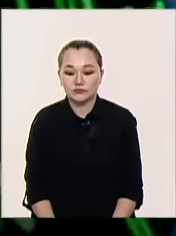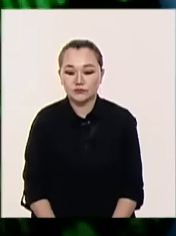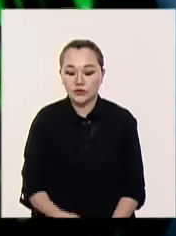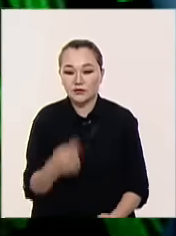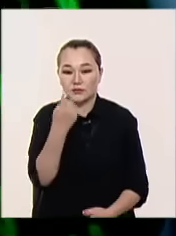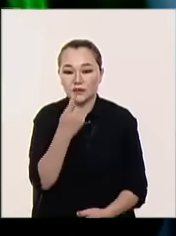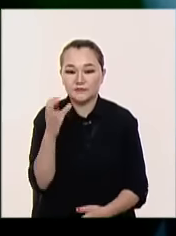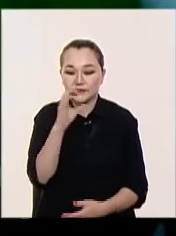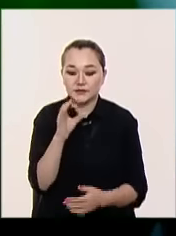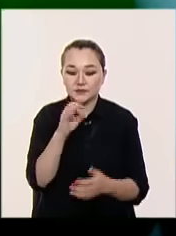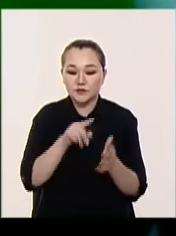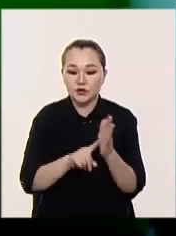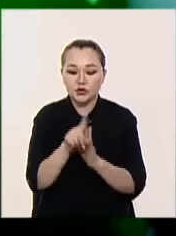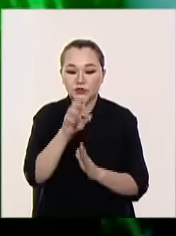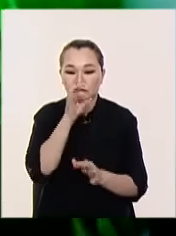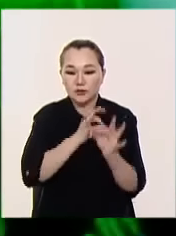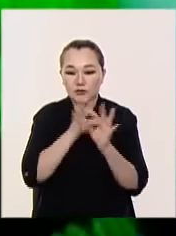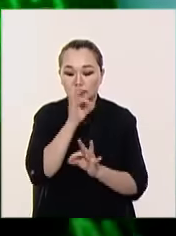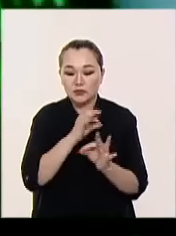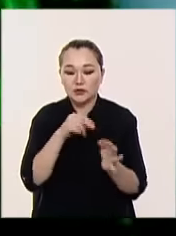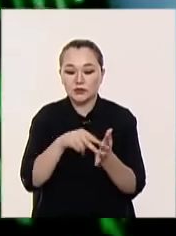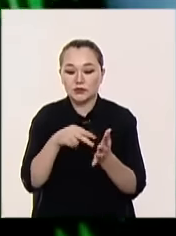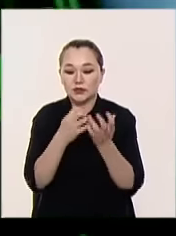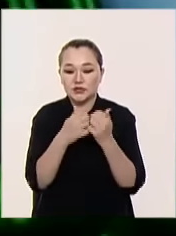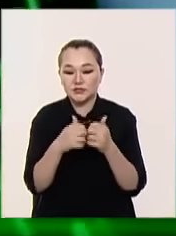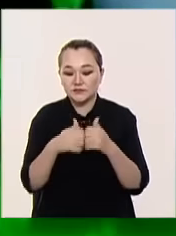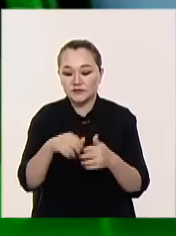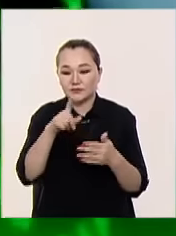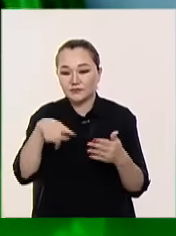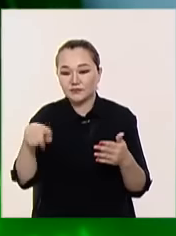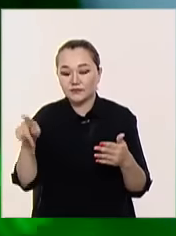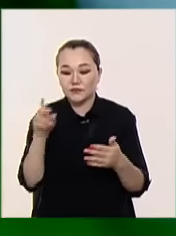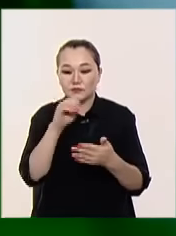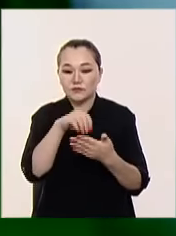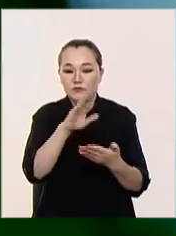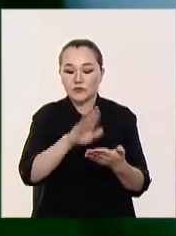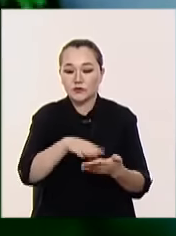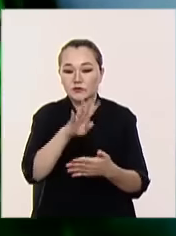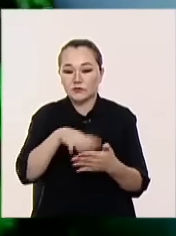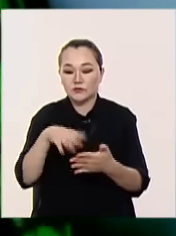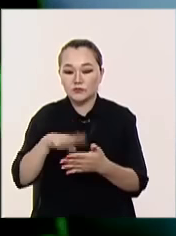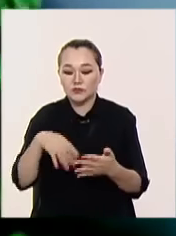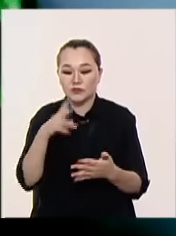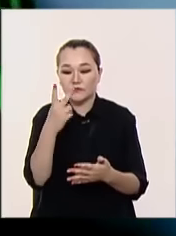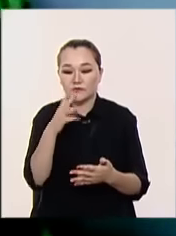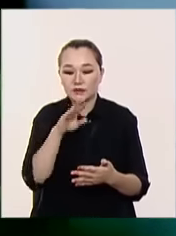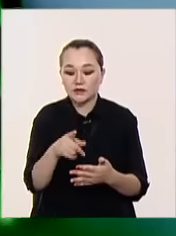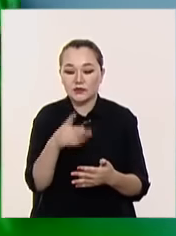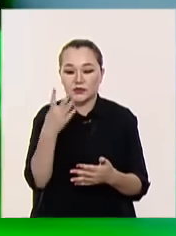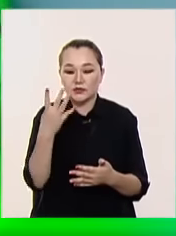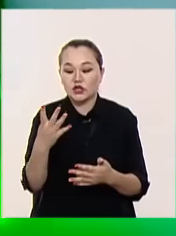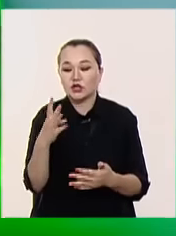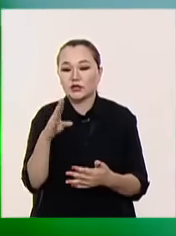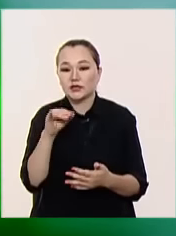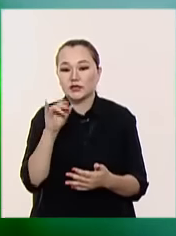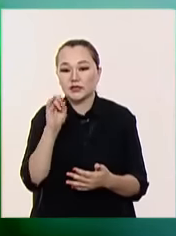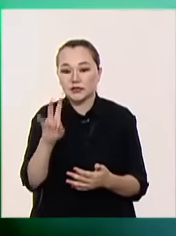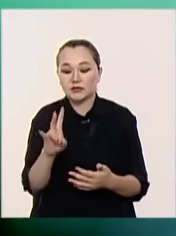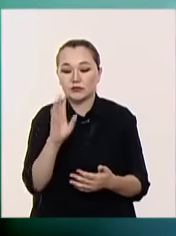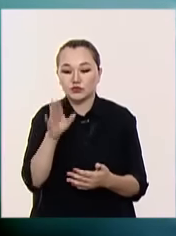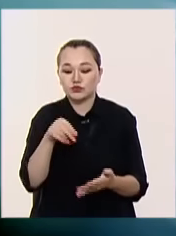1-ші қыркүйектен бастап елімізде дәрі-дәрмектерді цифрлық таңбалау тарифі енгізіледі. Оның құны 2 теңге 4 тиын. Денсаулық